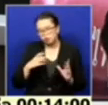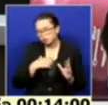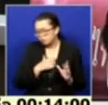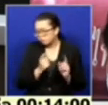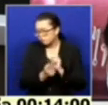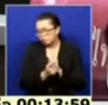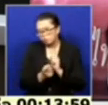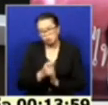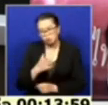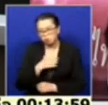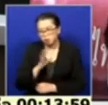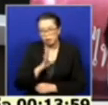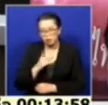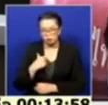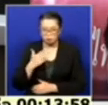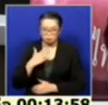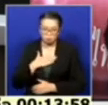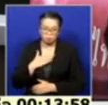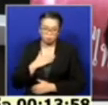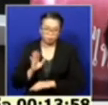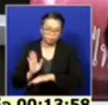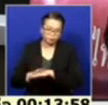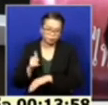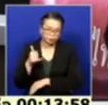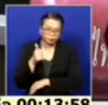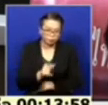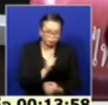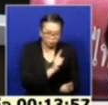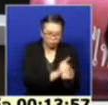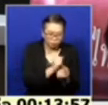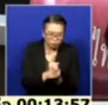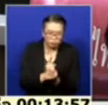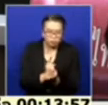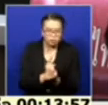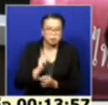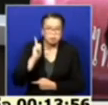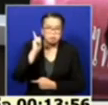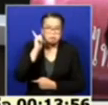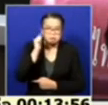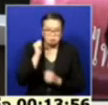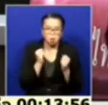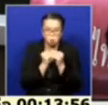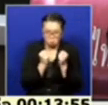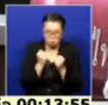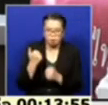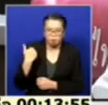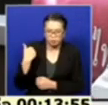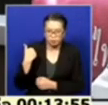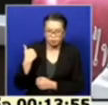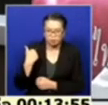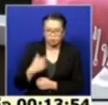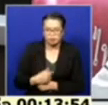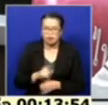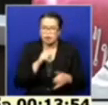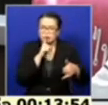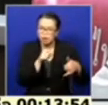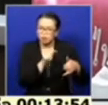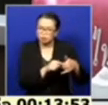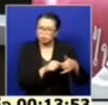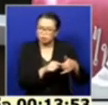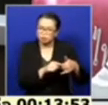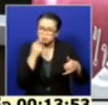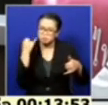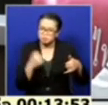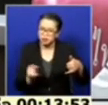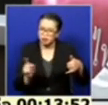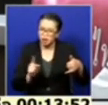ายไปนี่ก็37พี่สาวเป็นคนติดต่อสุดท้ายเมื่อวานคุณแม่ก็ไม่อยากพบ